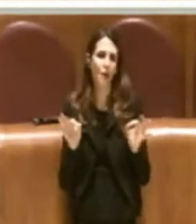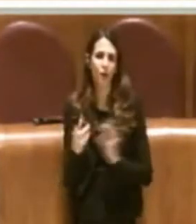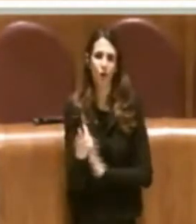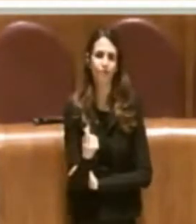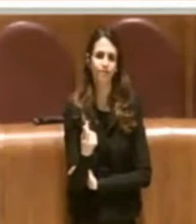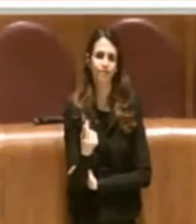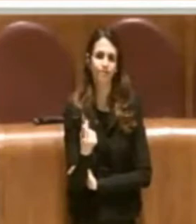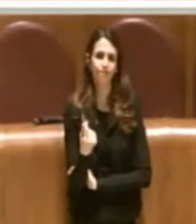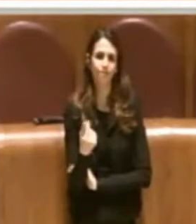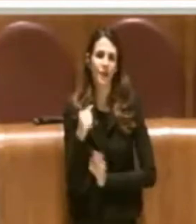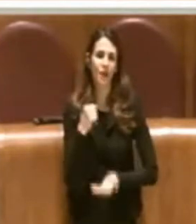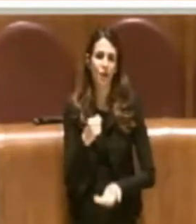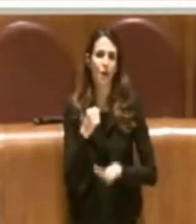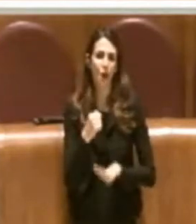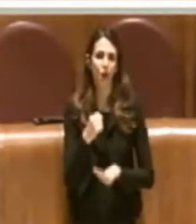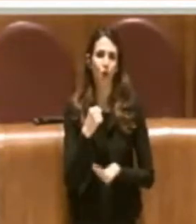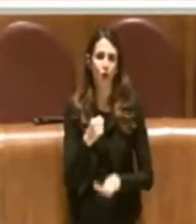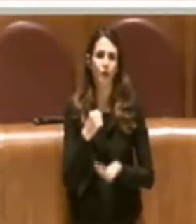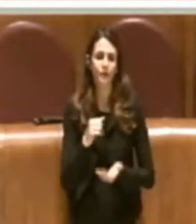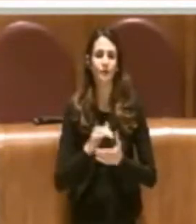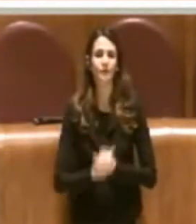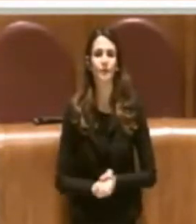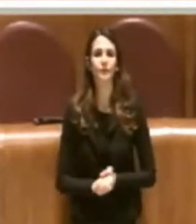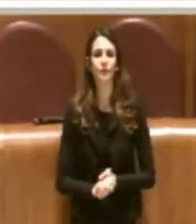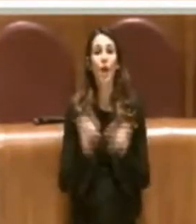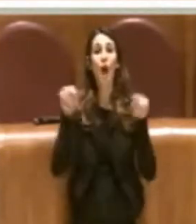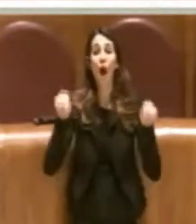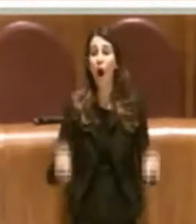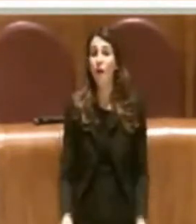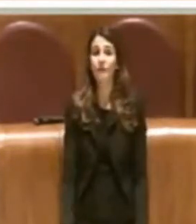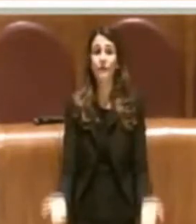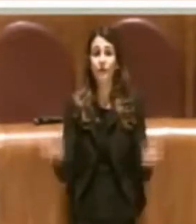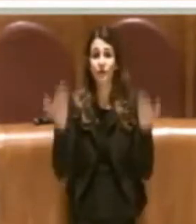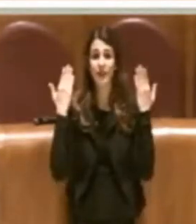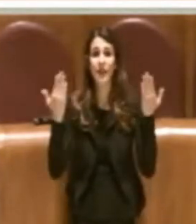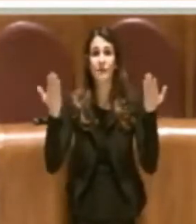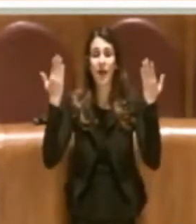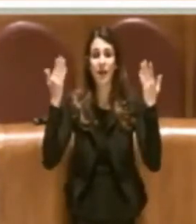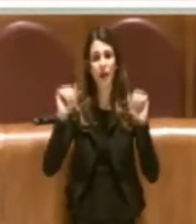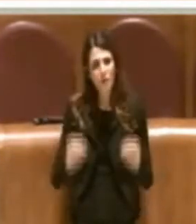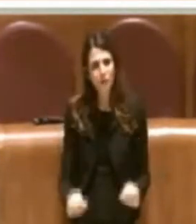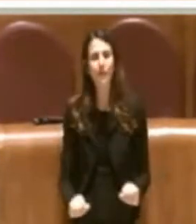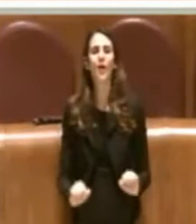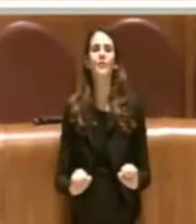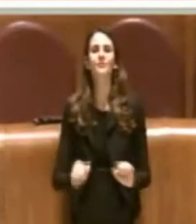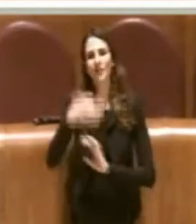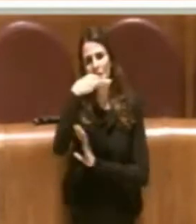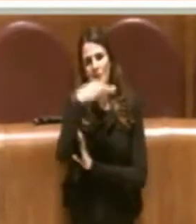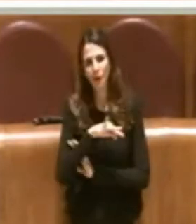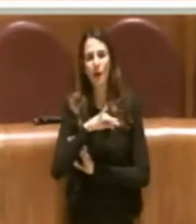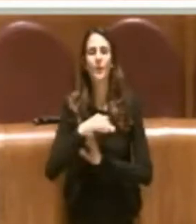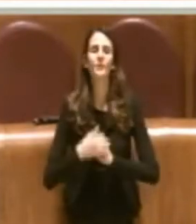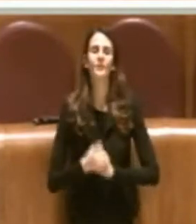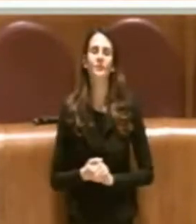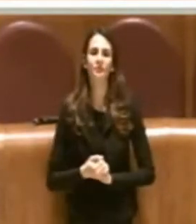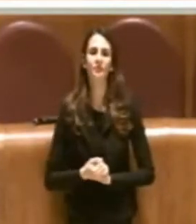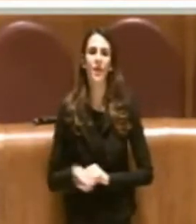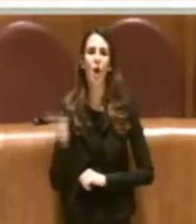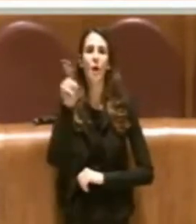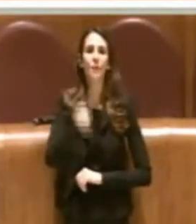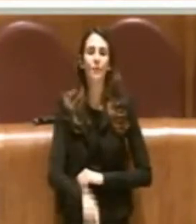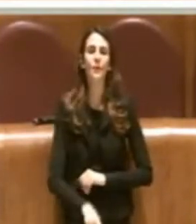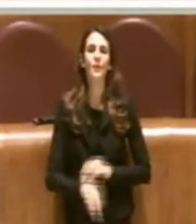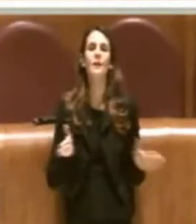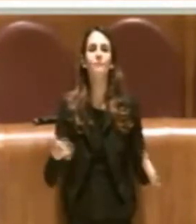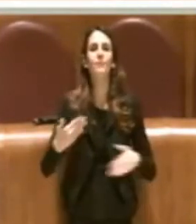l'incentivo a realizzarle, oggi finalmente sarà possibile farlo e quindi anche gli impianti